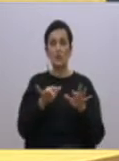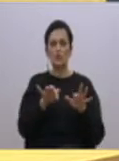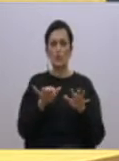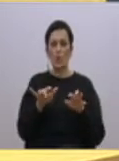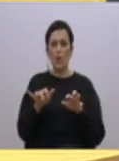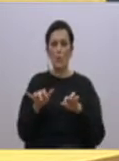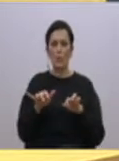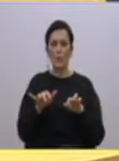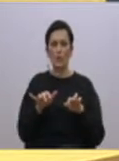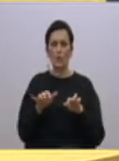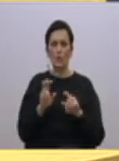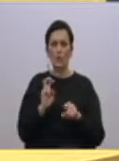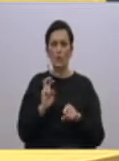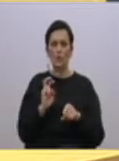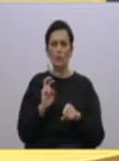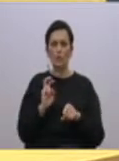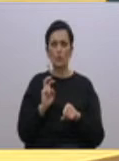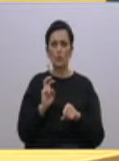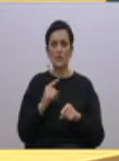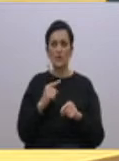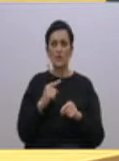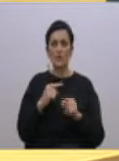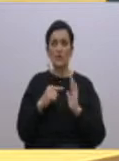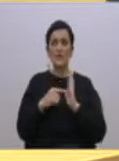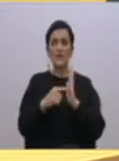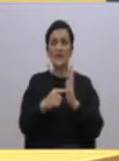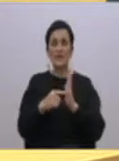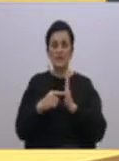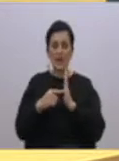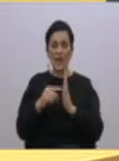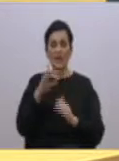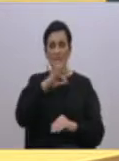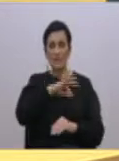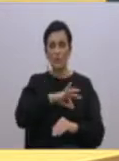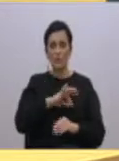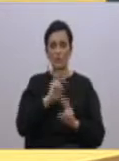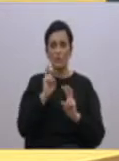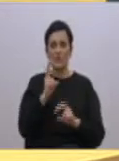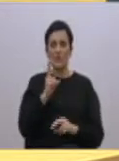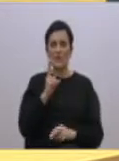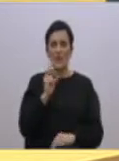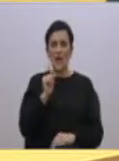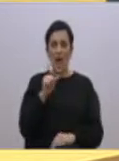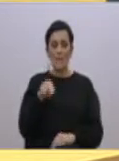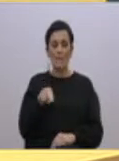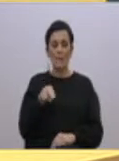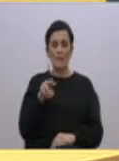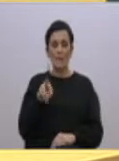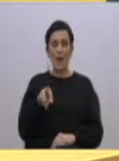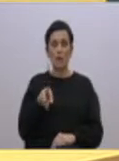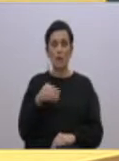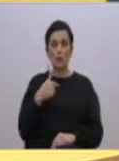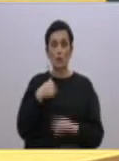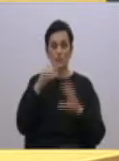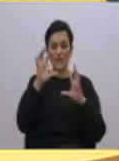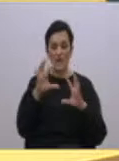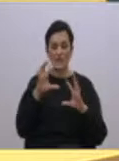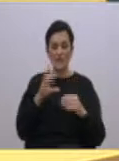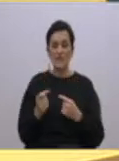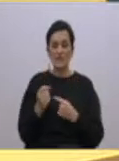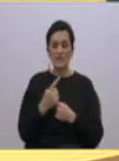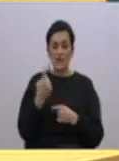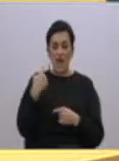კომპიუტერიზირებული ინტერვიუს გამოყენებით, ეგრეთ წოდებული კაპი მეთოდით და ჩვენ კანონი გვავალდებულებს